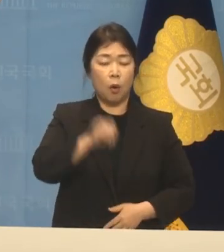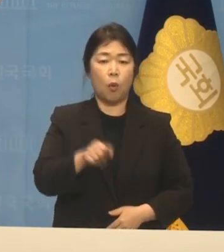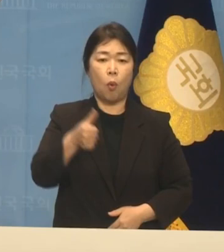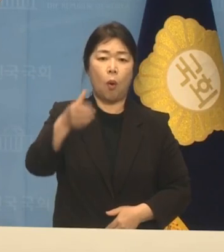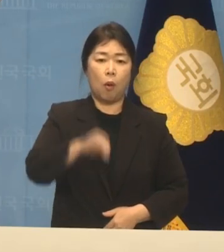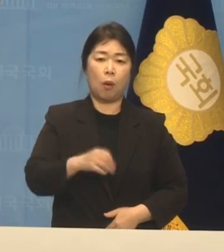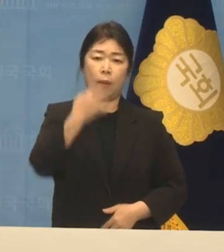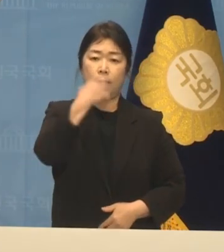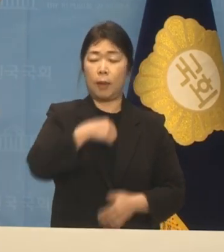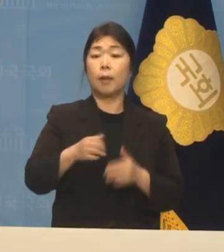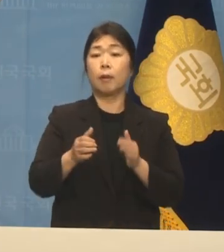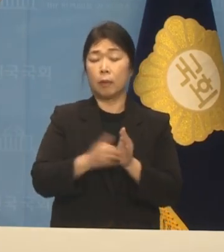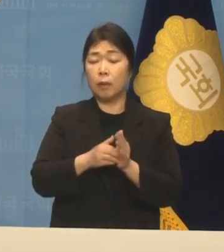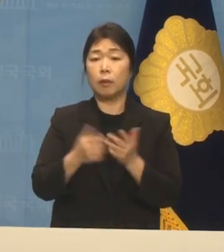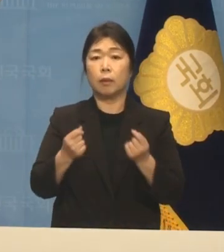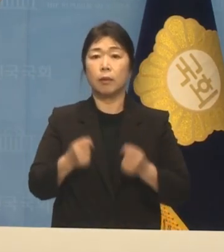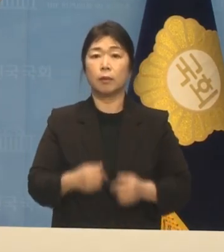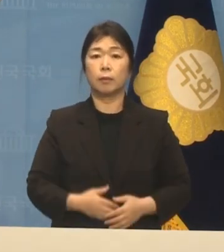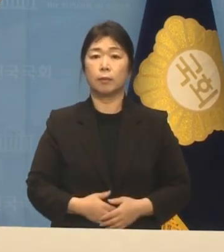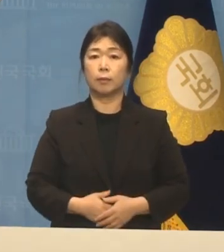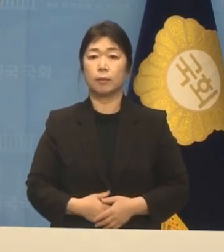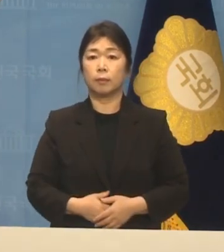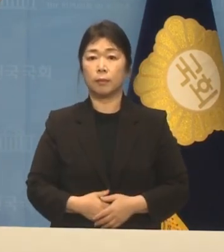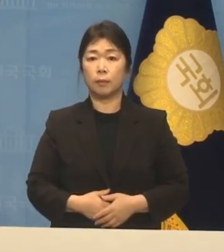누린 것으로 평가됩니다.